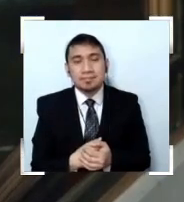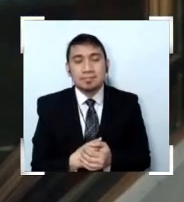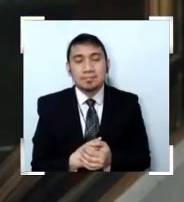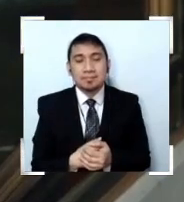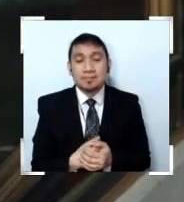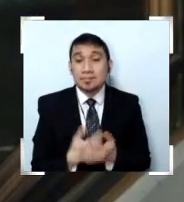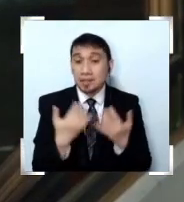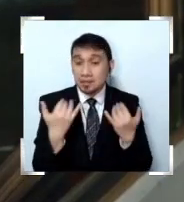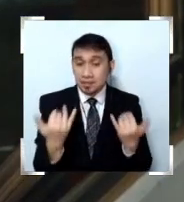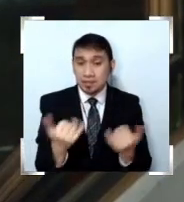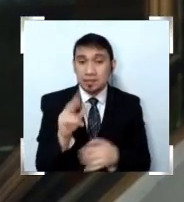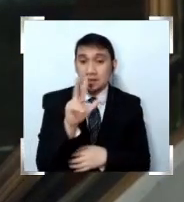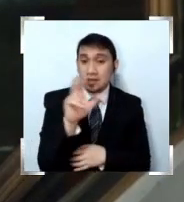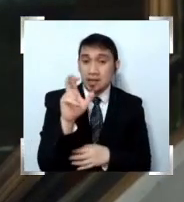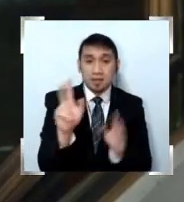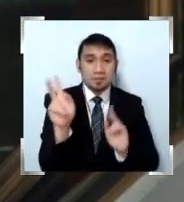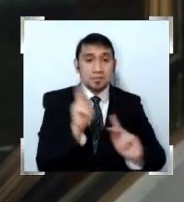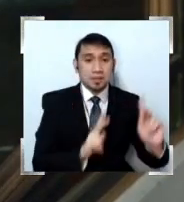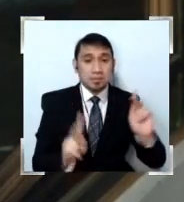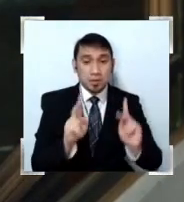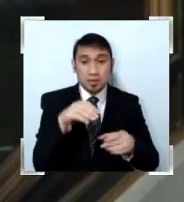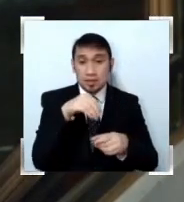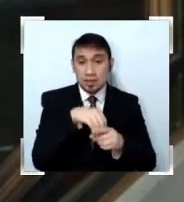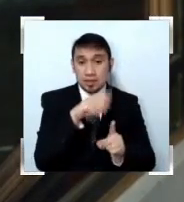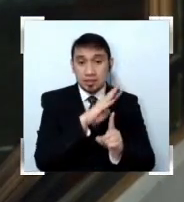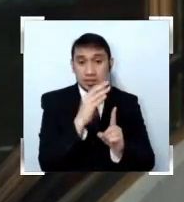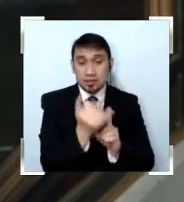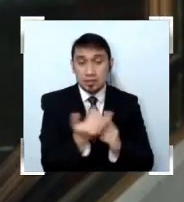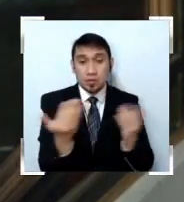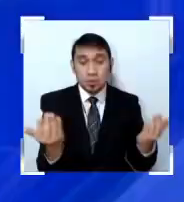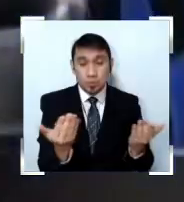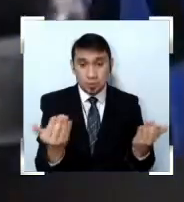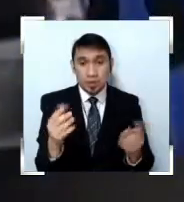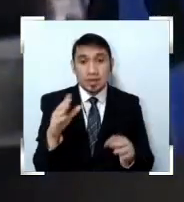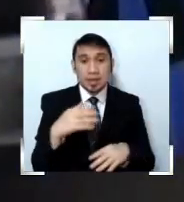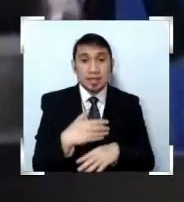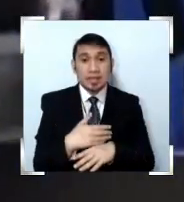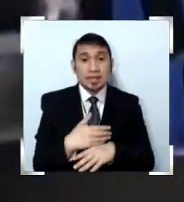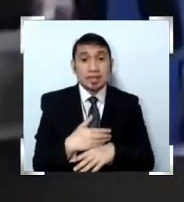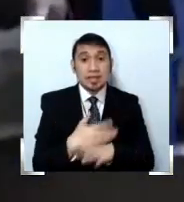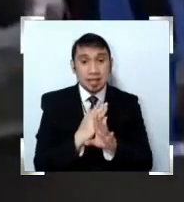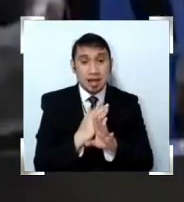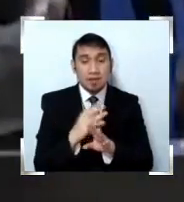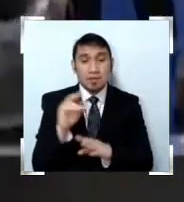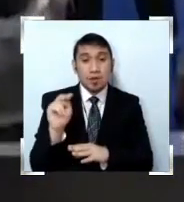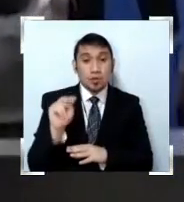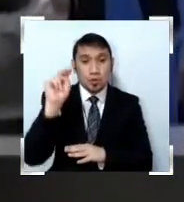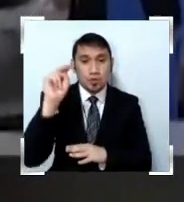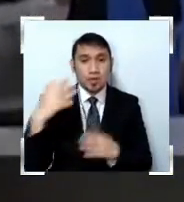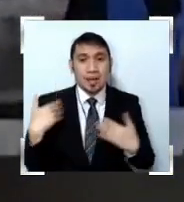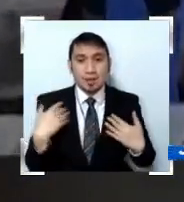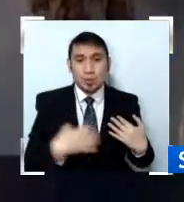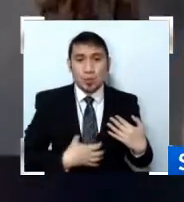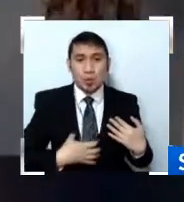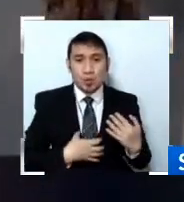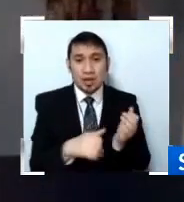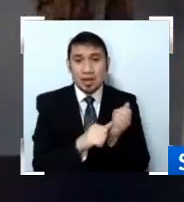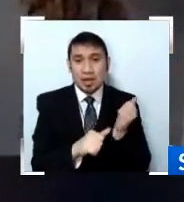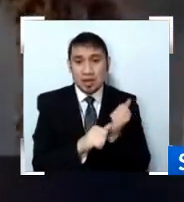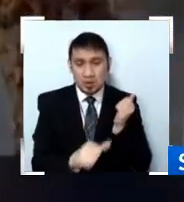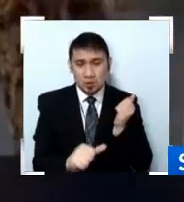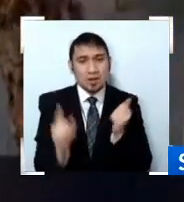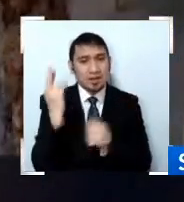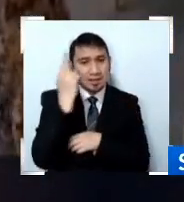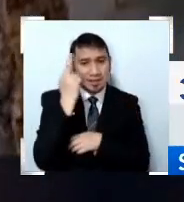Mahigit 300 residente naman sa isang barangay sa Santo Tomas, Davao del Norte ang nagkadayariya. Kontaminado ng tubig ang hinihinalang